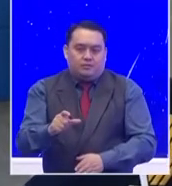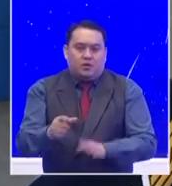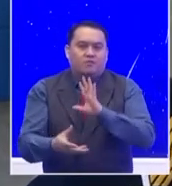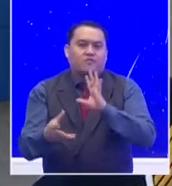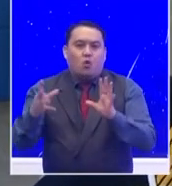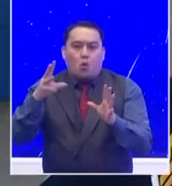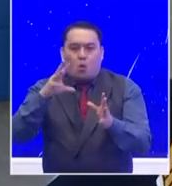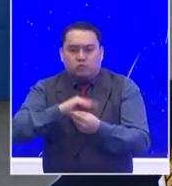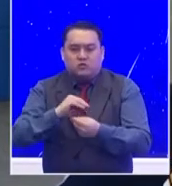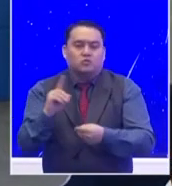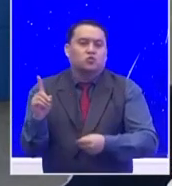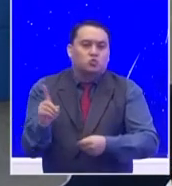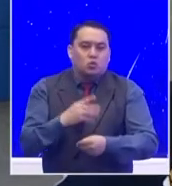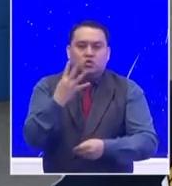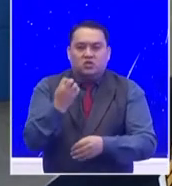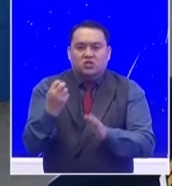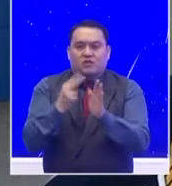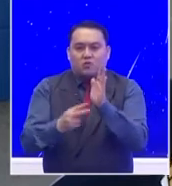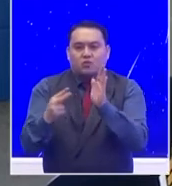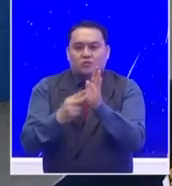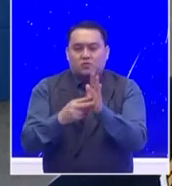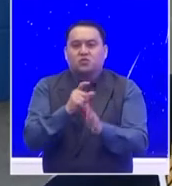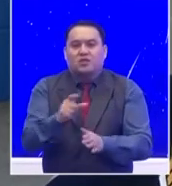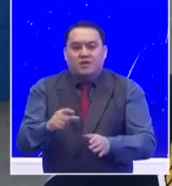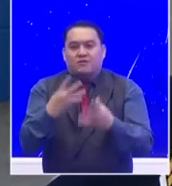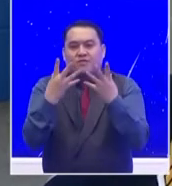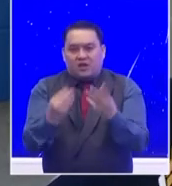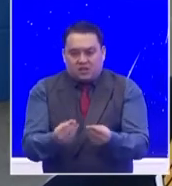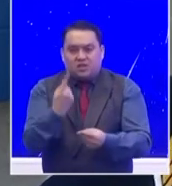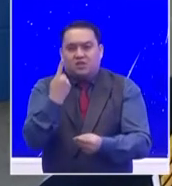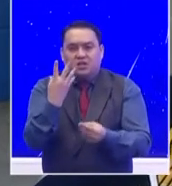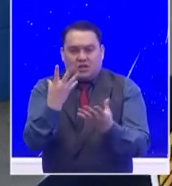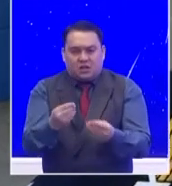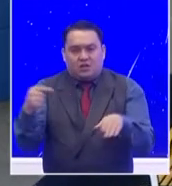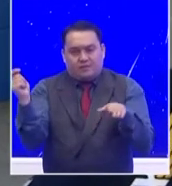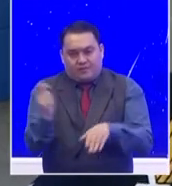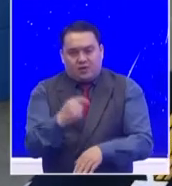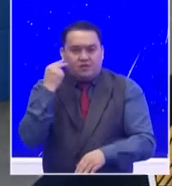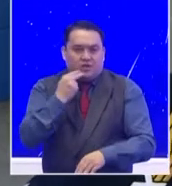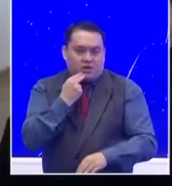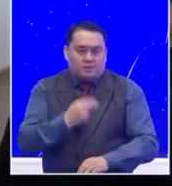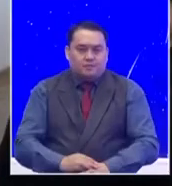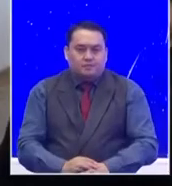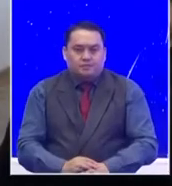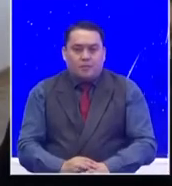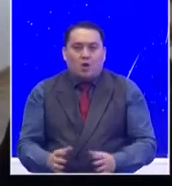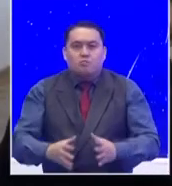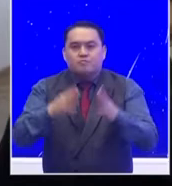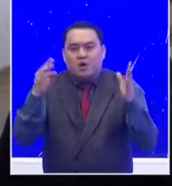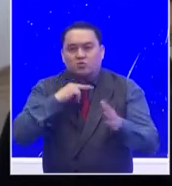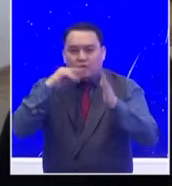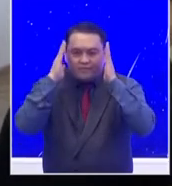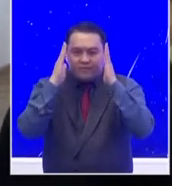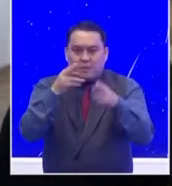общем, получается 484 человека въезд из китайской стороны. Большое внимание приковано